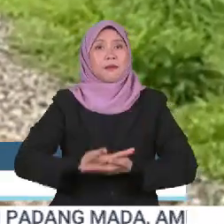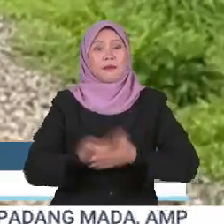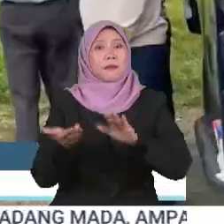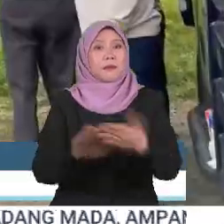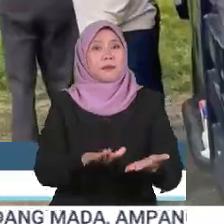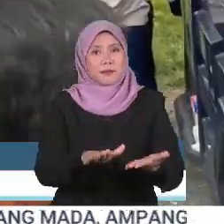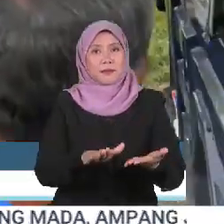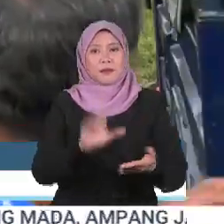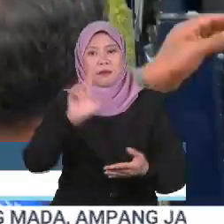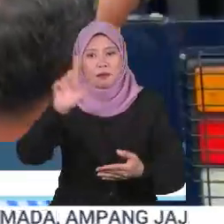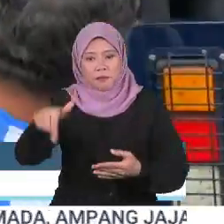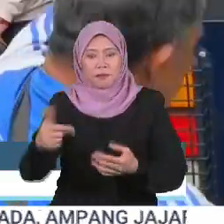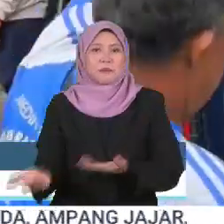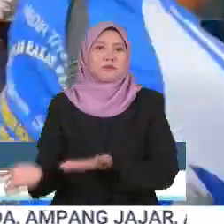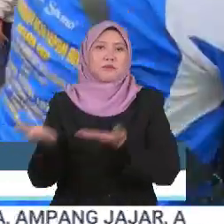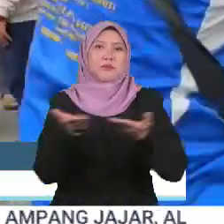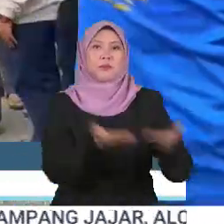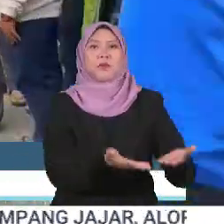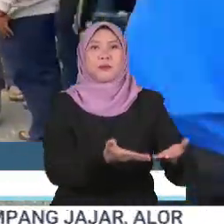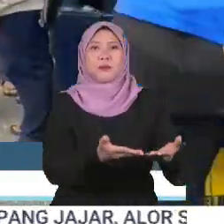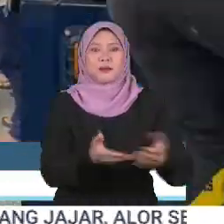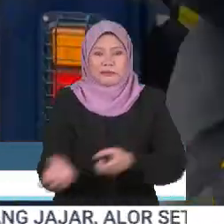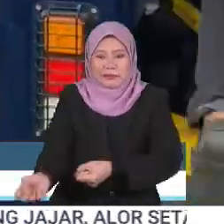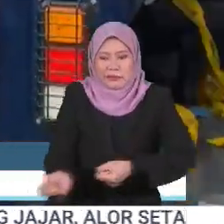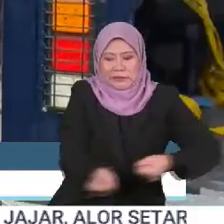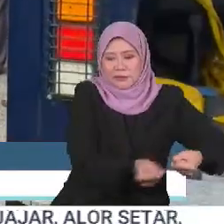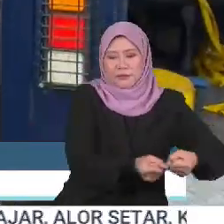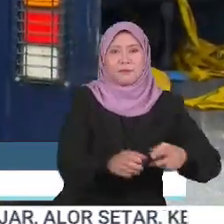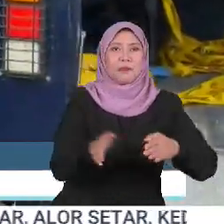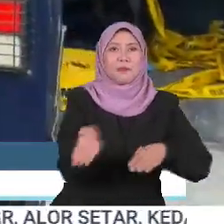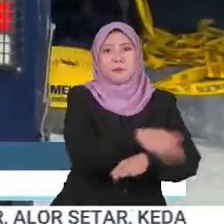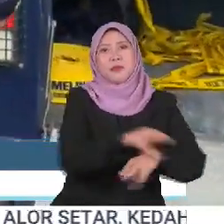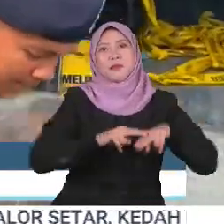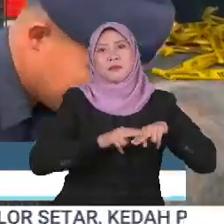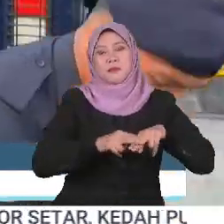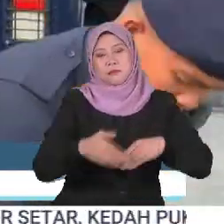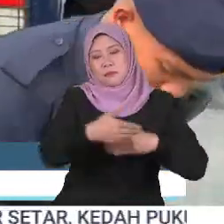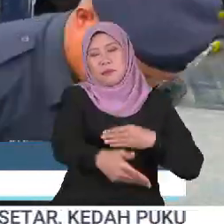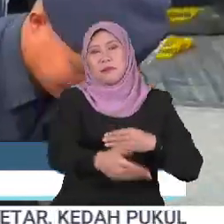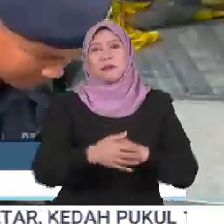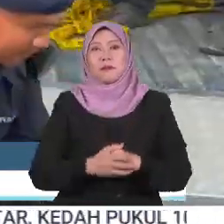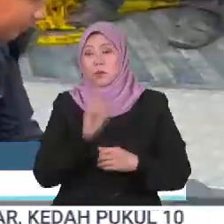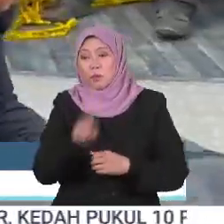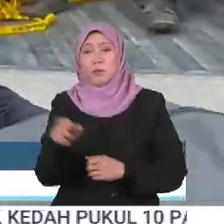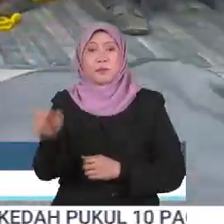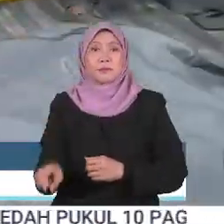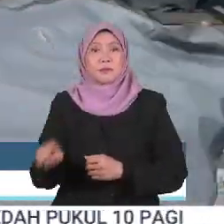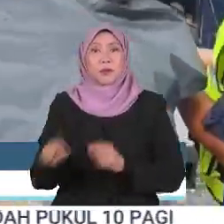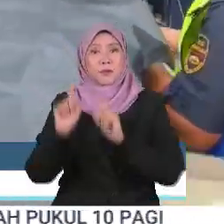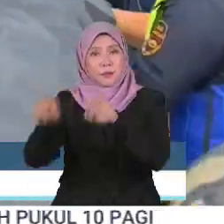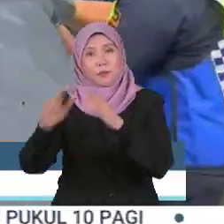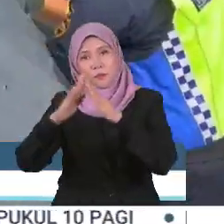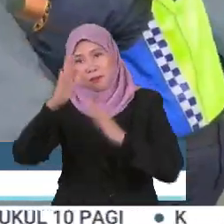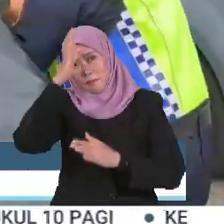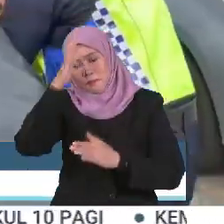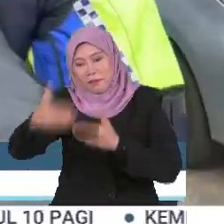dan kemudiannya mengalihkan jenazah arwah ke tepi landasan. Arwah dipercayai hendak ke rumah bapa saudaranya yang terletak di